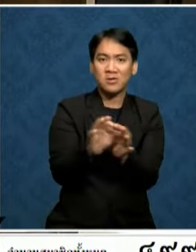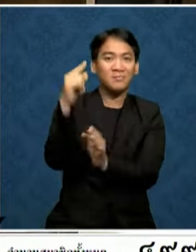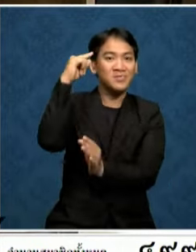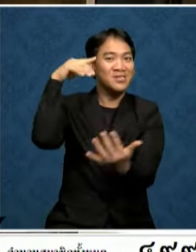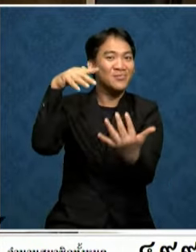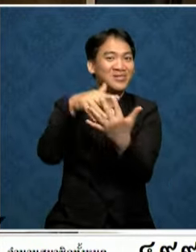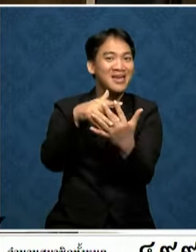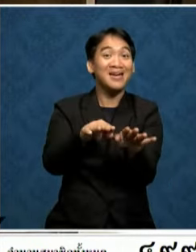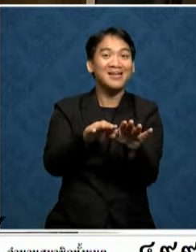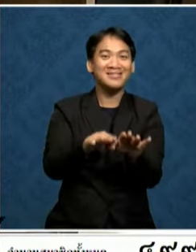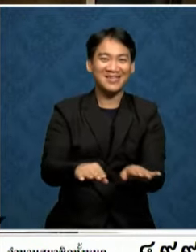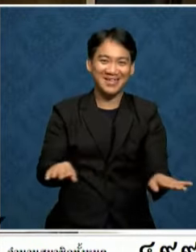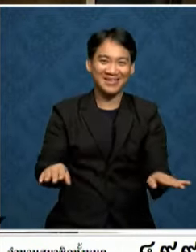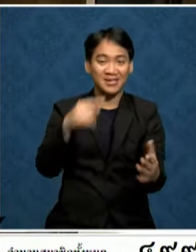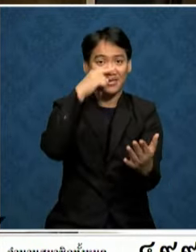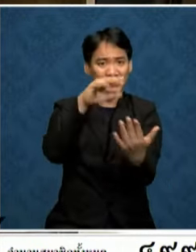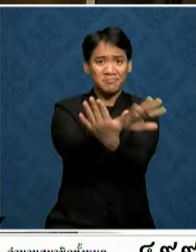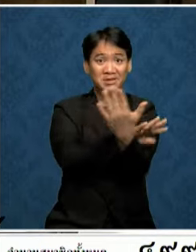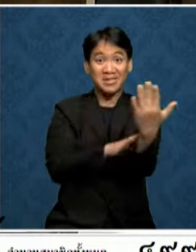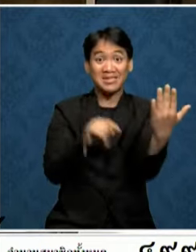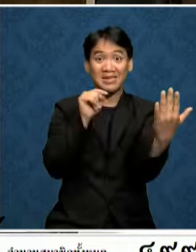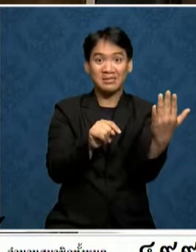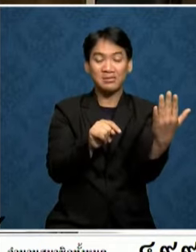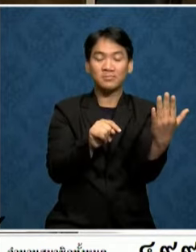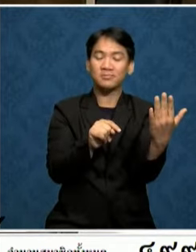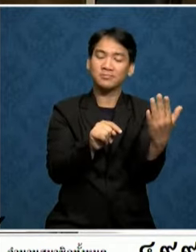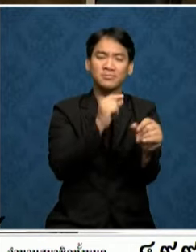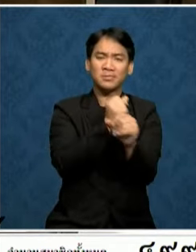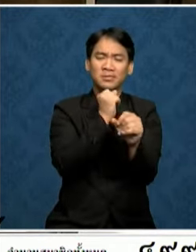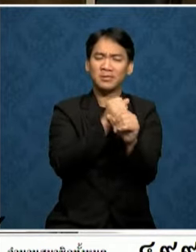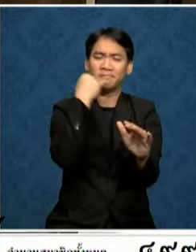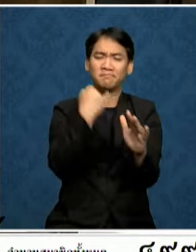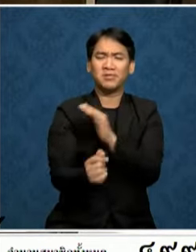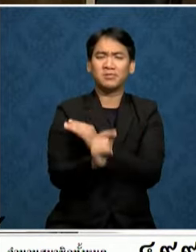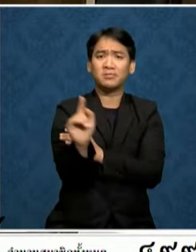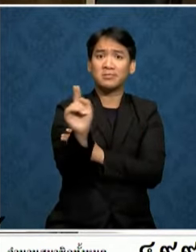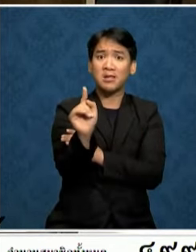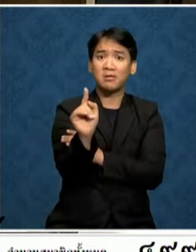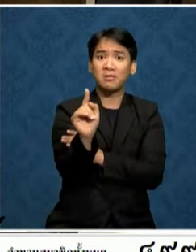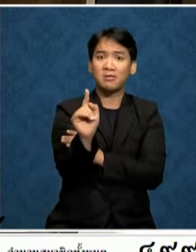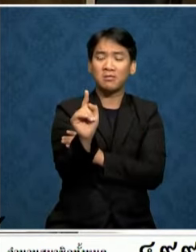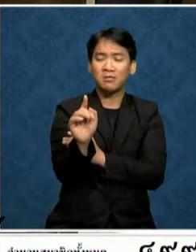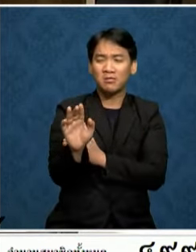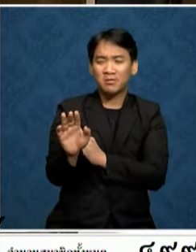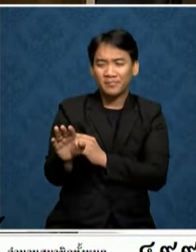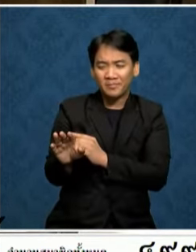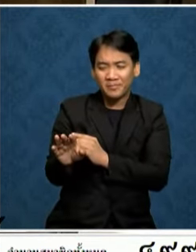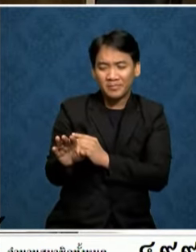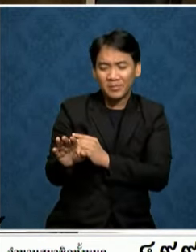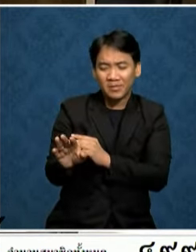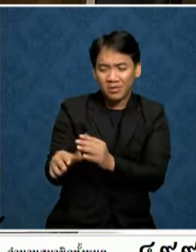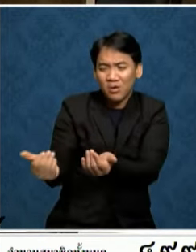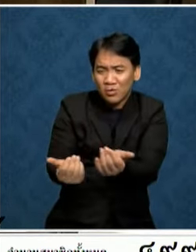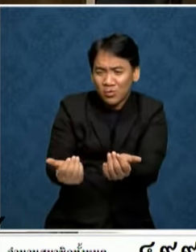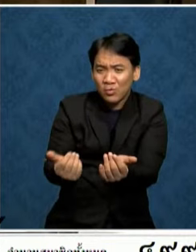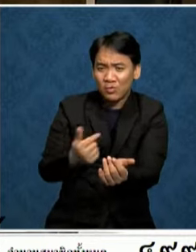แล้วก็ค้นพบว่าในประเทศเราเมีสิ่งหนึ่งที่เราทำพลาดไปค่ะนั่นก็คือการที่เราไม่กล้าที่จะสอนเรื่องเพศให้กับลูกไม่กล้า